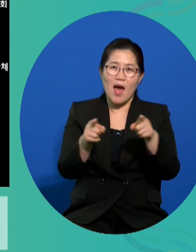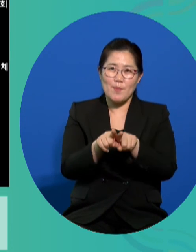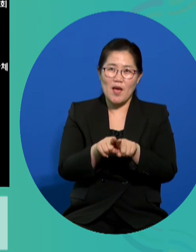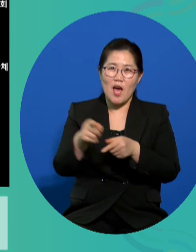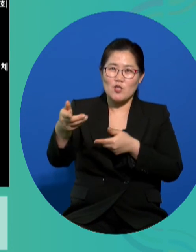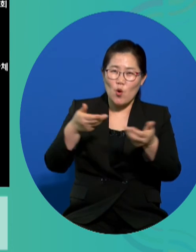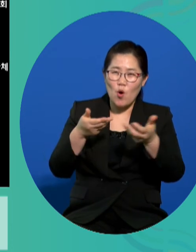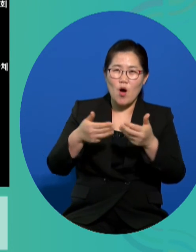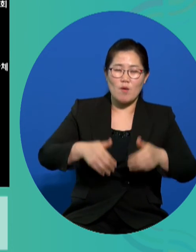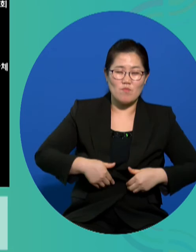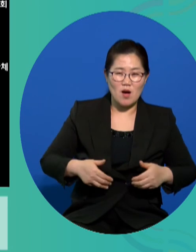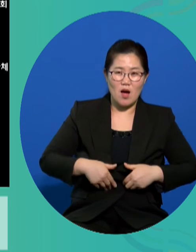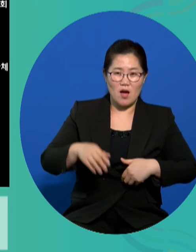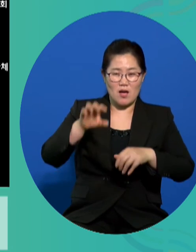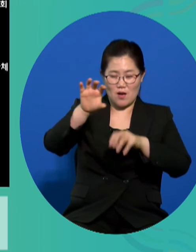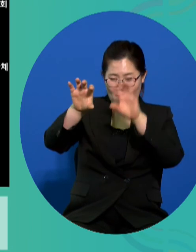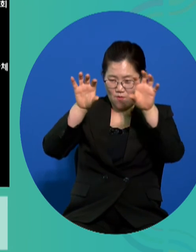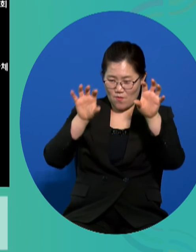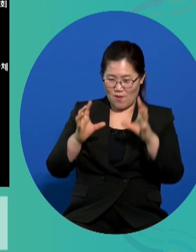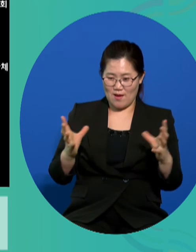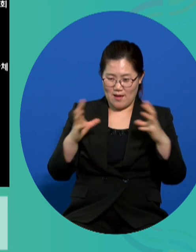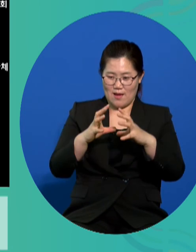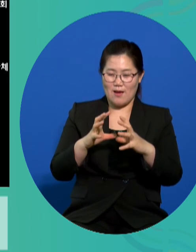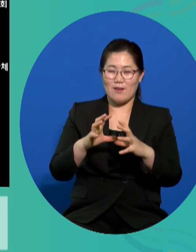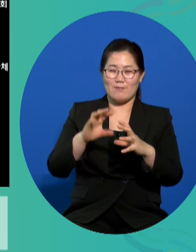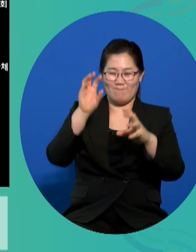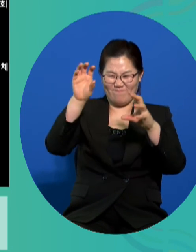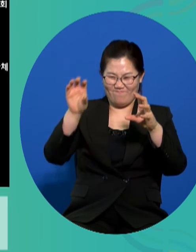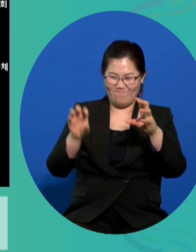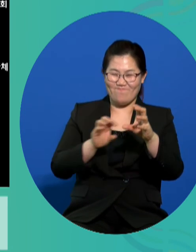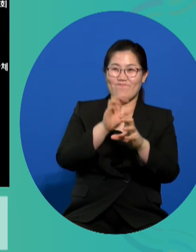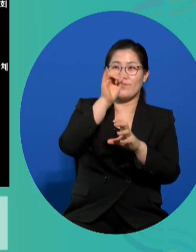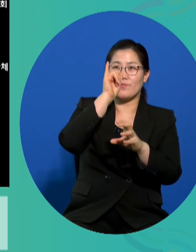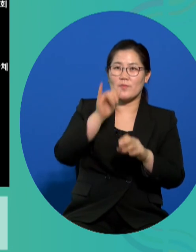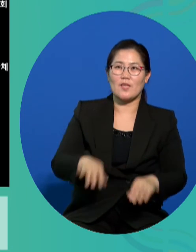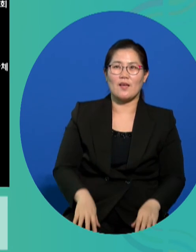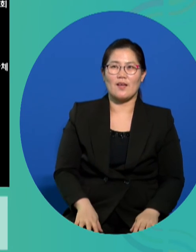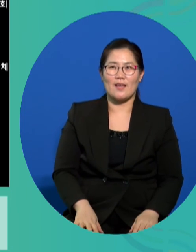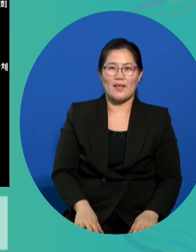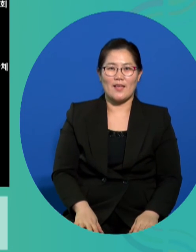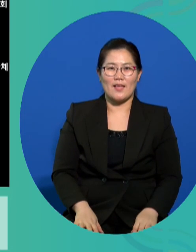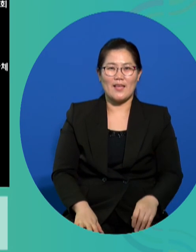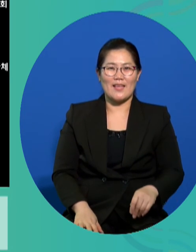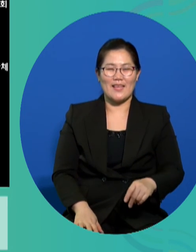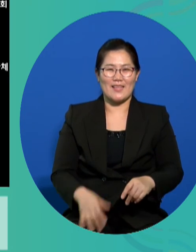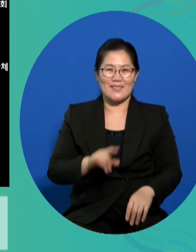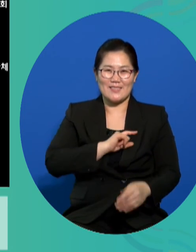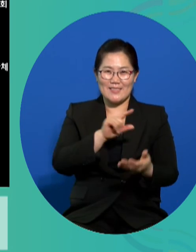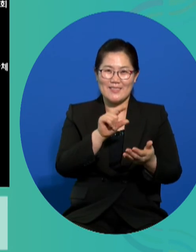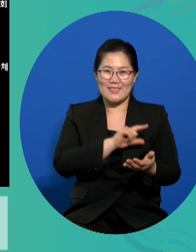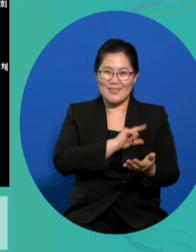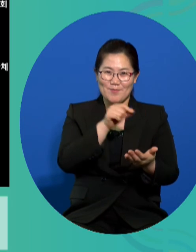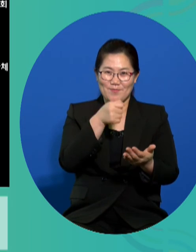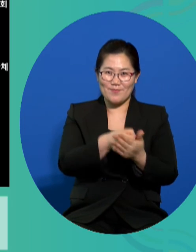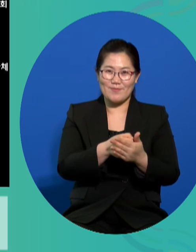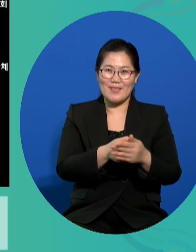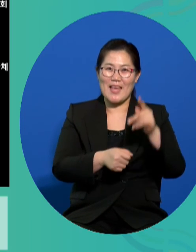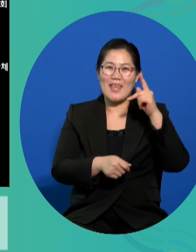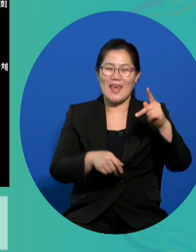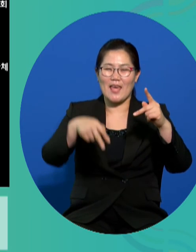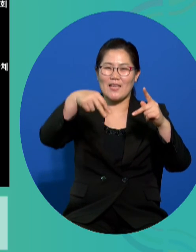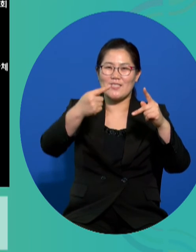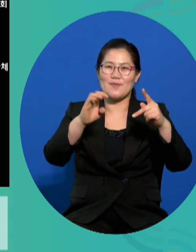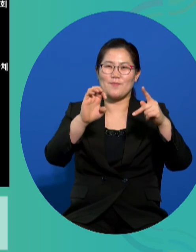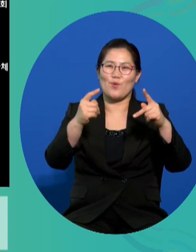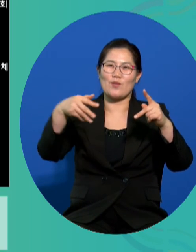할 수 있는지 진짜 많습니다. 우리가 궁극적으로는 이게 K스포츠라고 제가 이제 명칭을 잡았는데 K스포츠화 하는